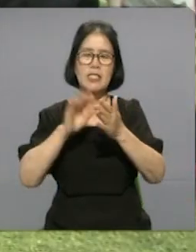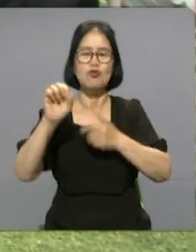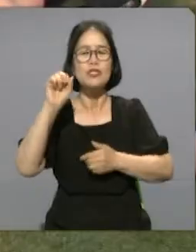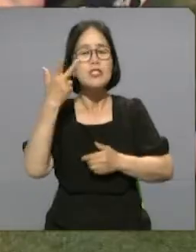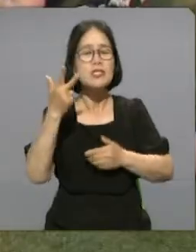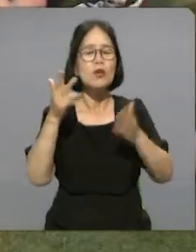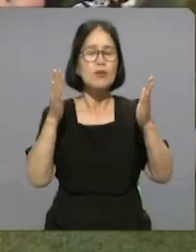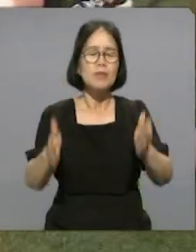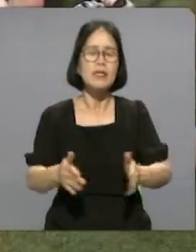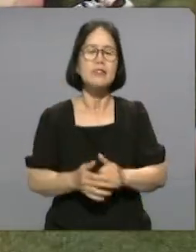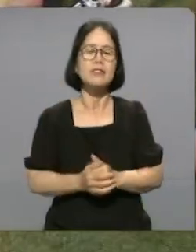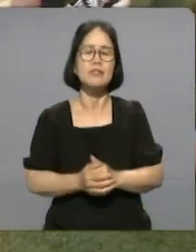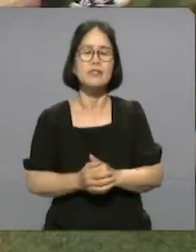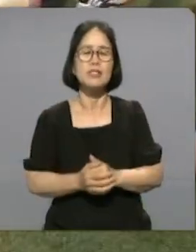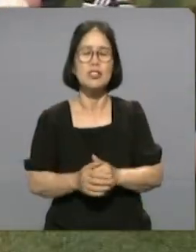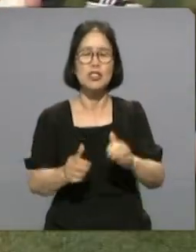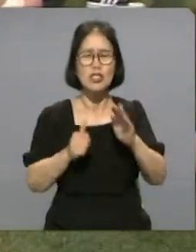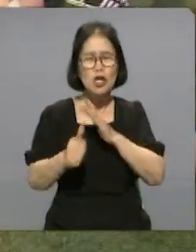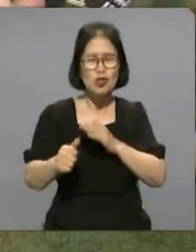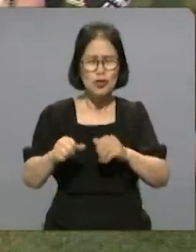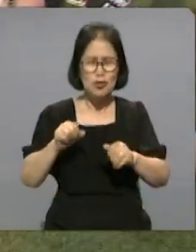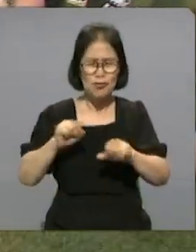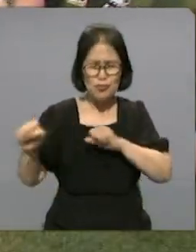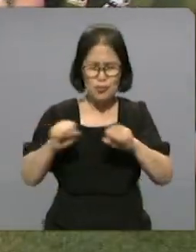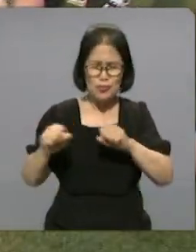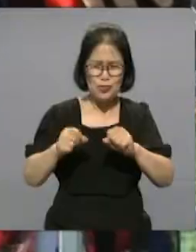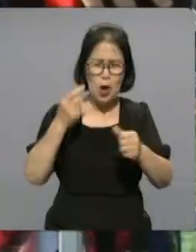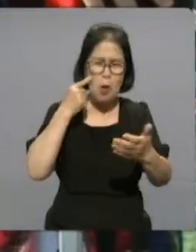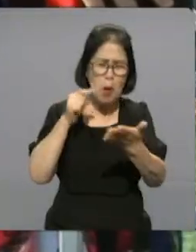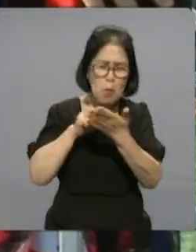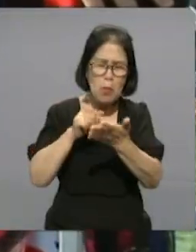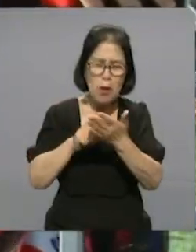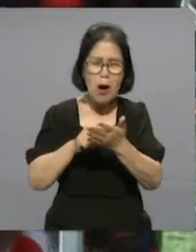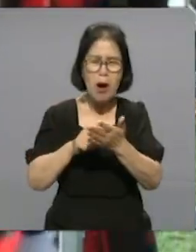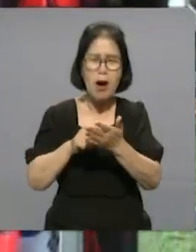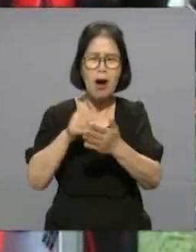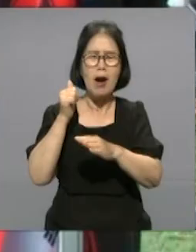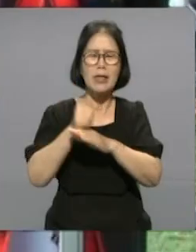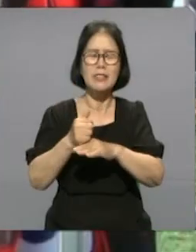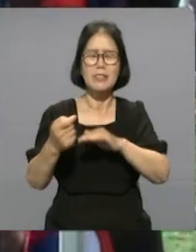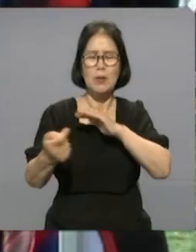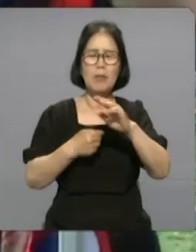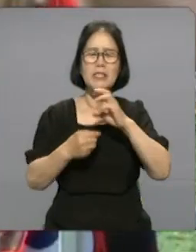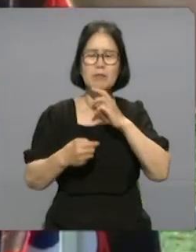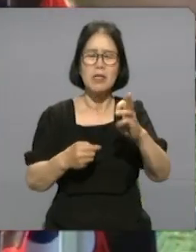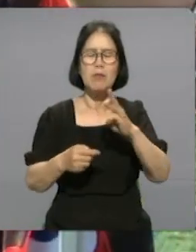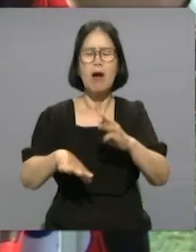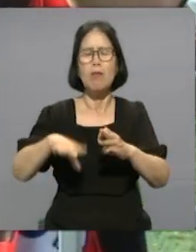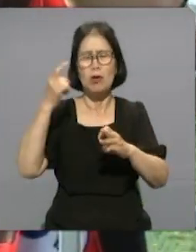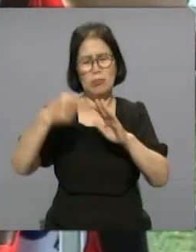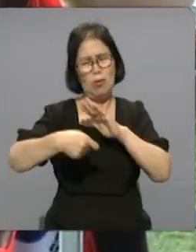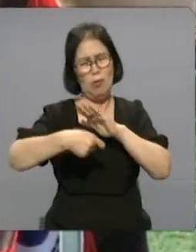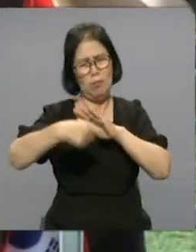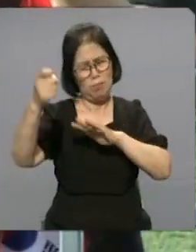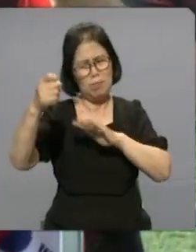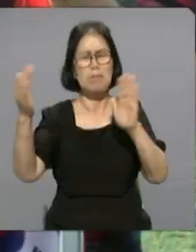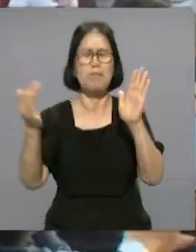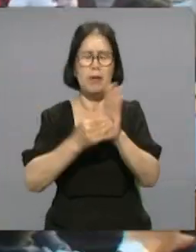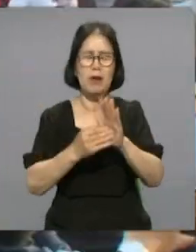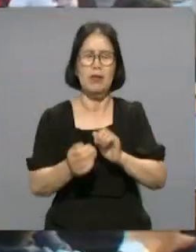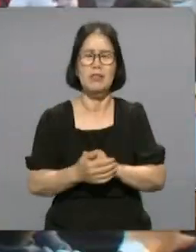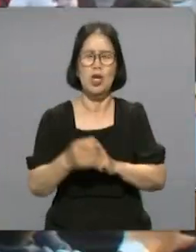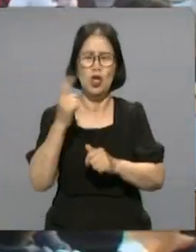만입니다. 선수들 발놀림 하나하나에 반응하던 찰나. 전반 14분 만에 선제골을 빼앗겼지만